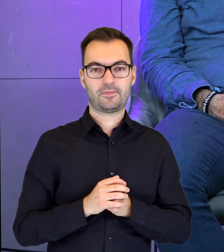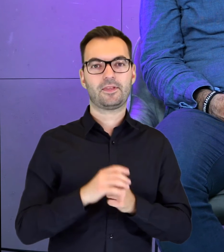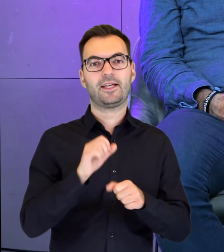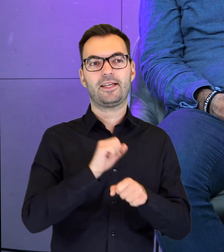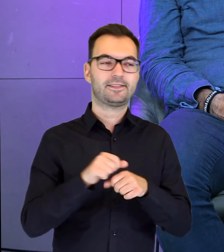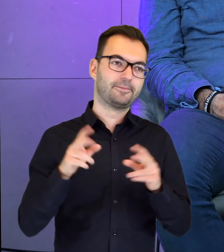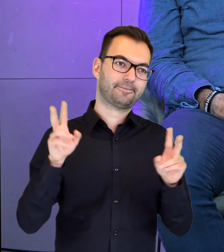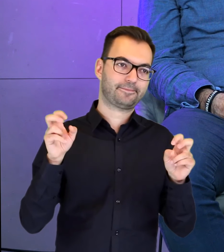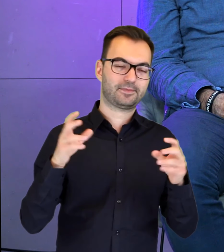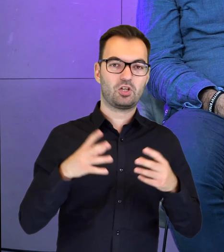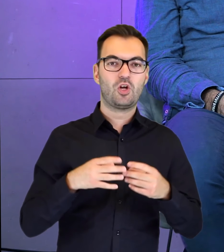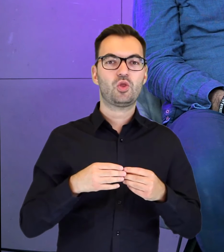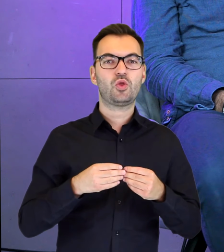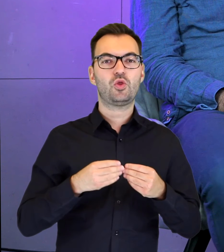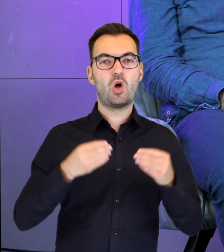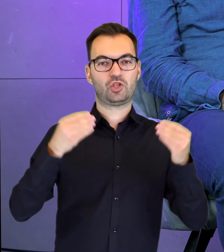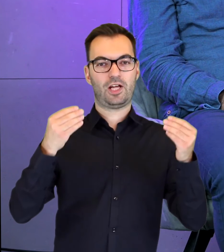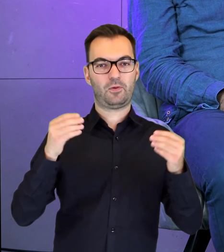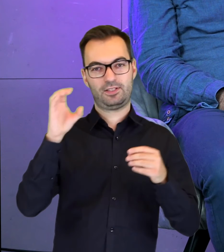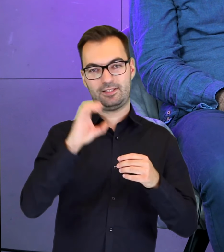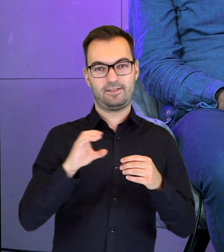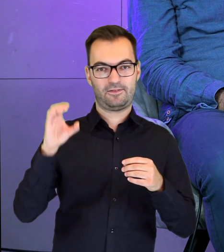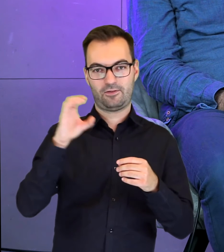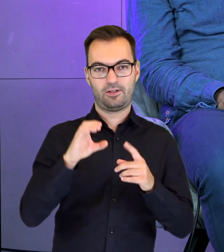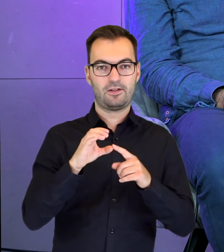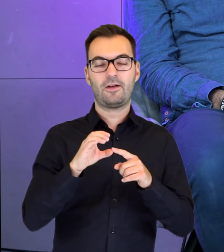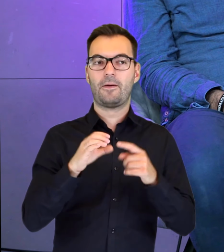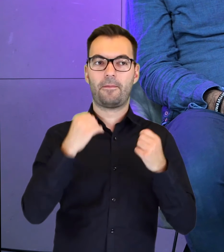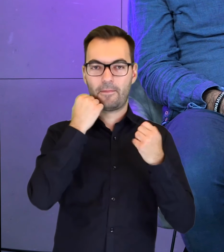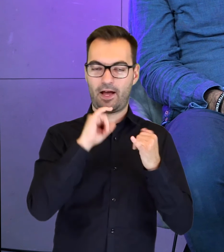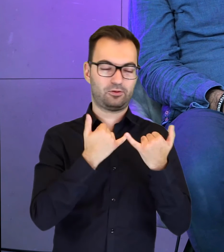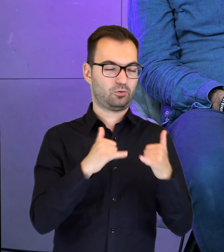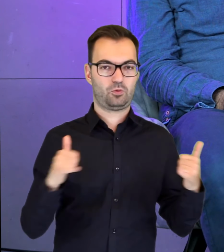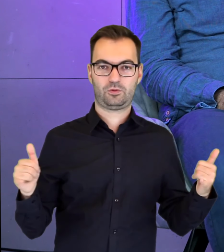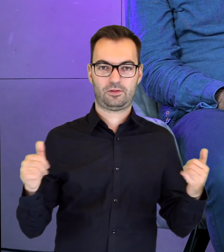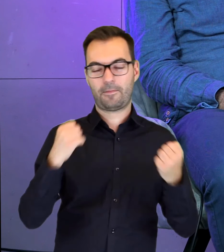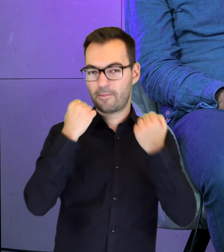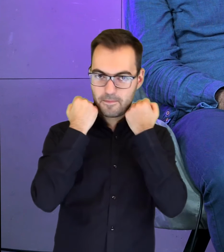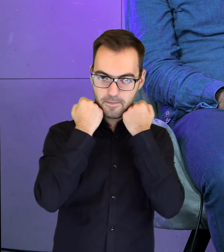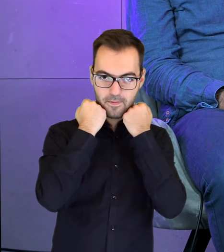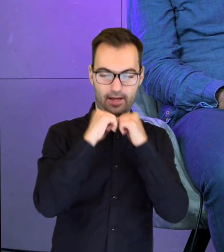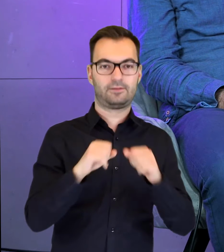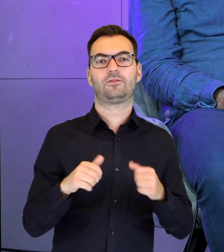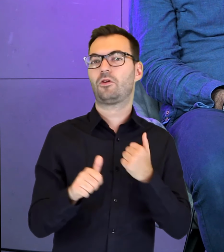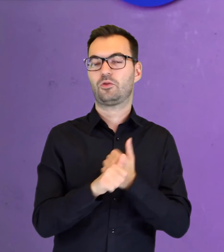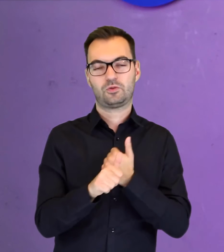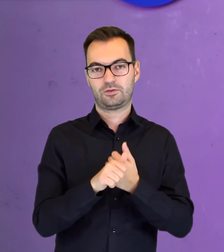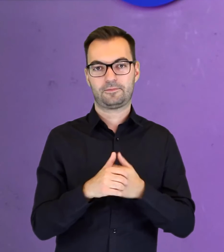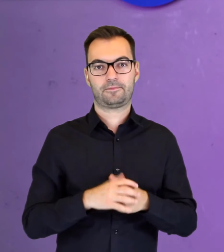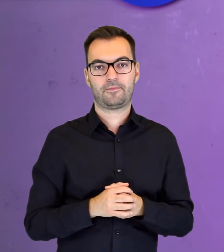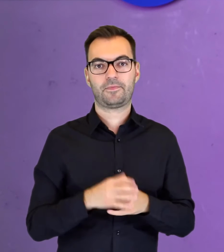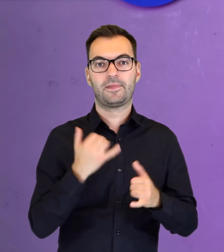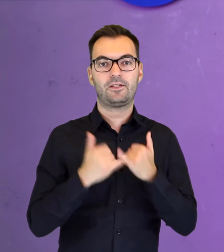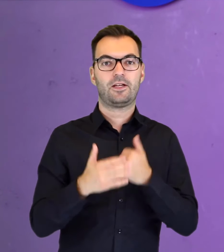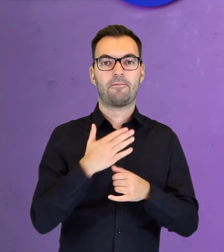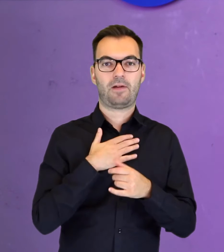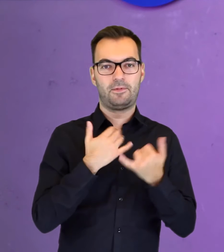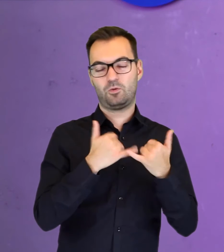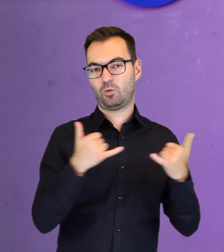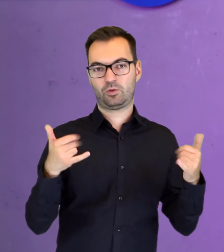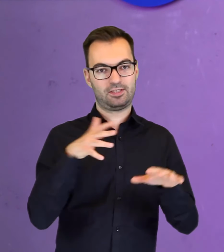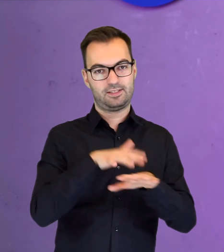wygodniej Zdecydowanie tak jakby można powiedzieć że ta dojrzałość cyfrowa jest